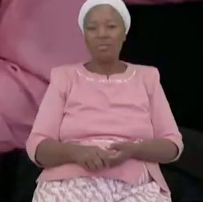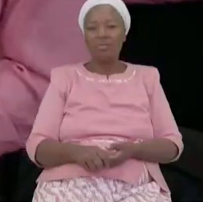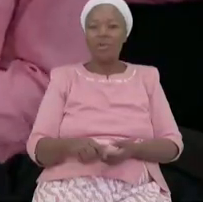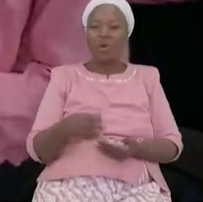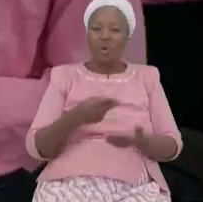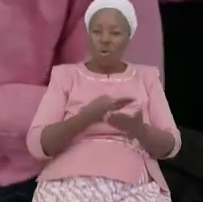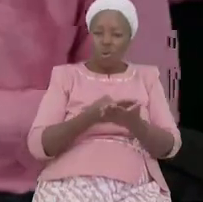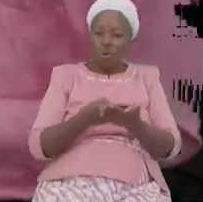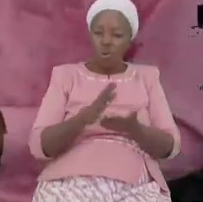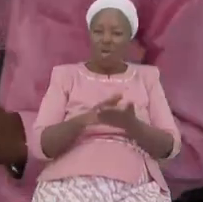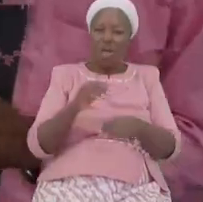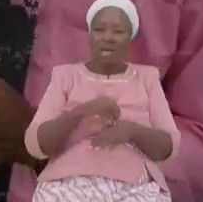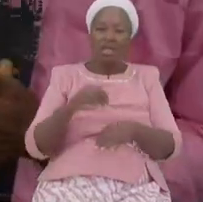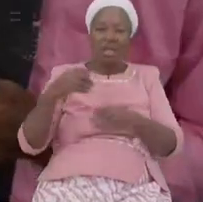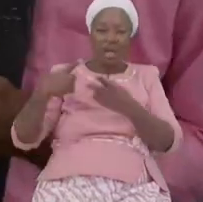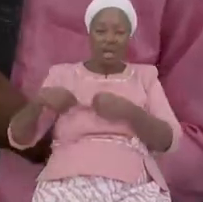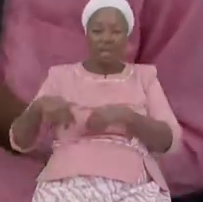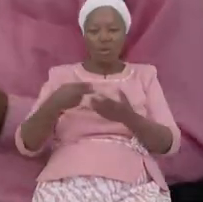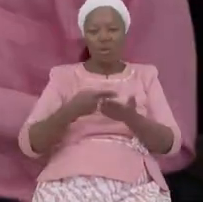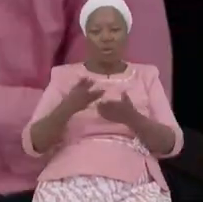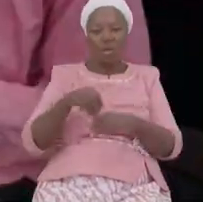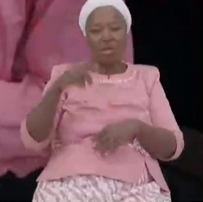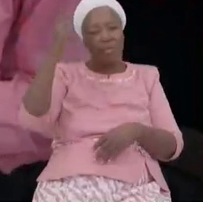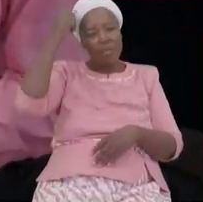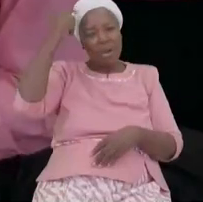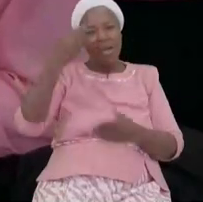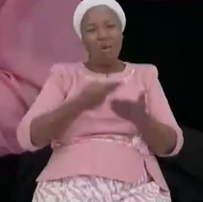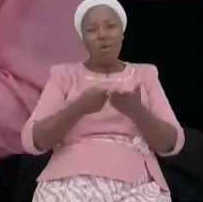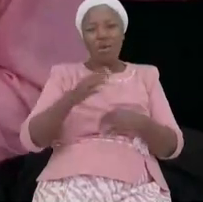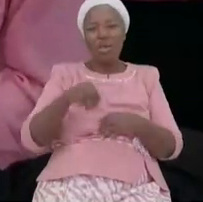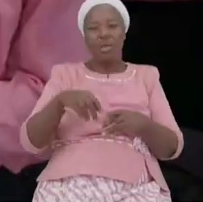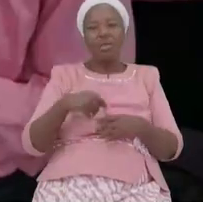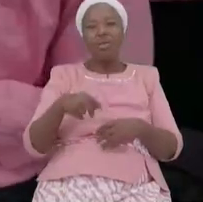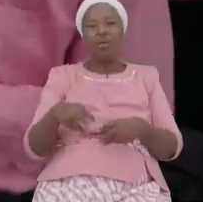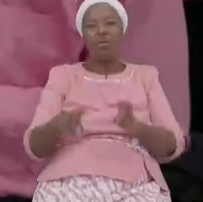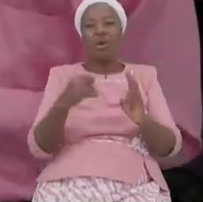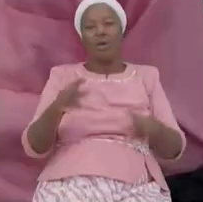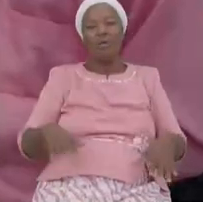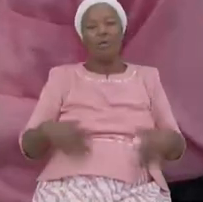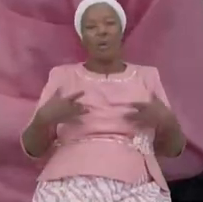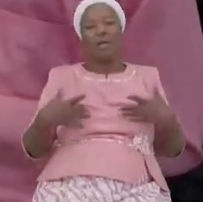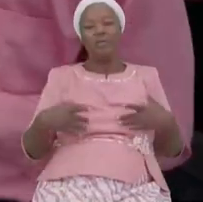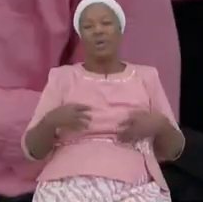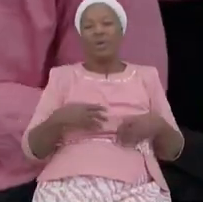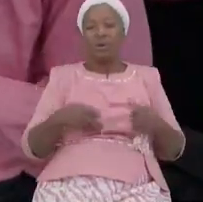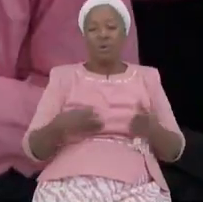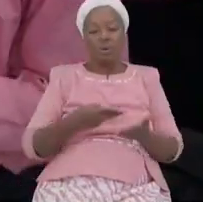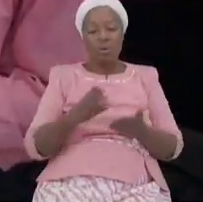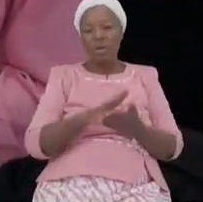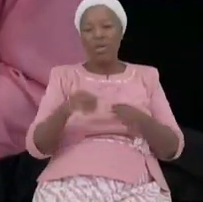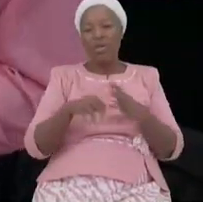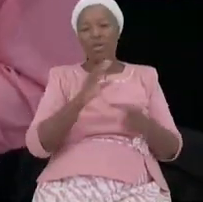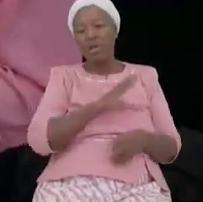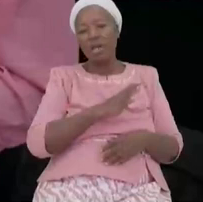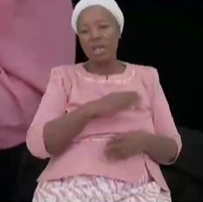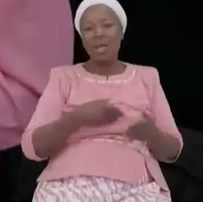saint d'esprit, saint dans tes dispositions, saint dans le caractère, saint